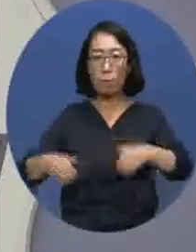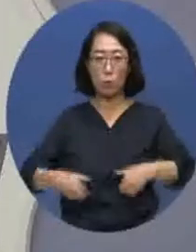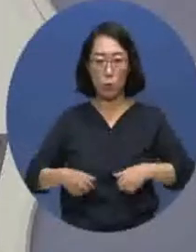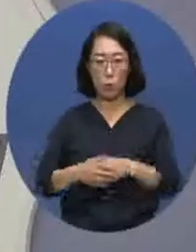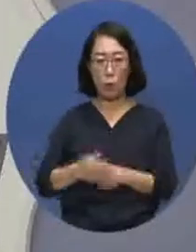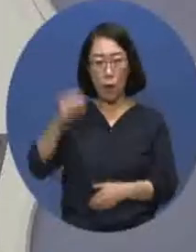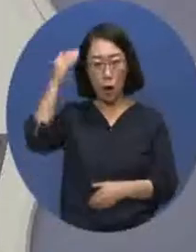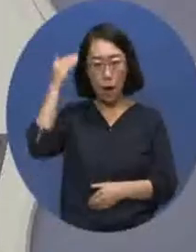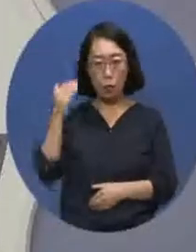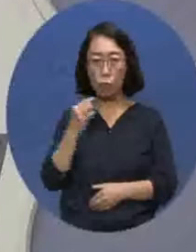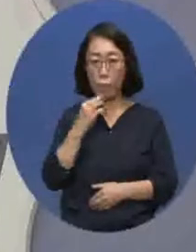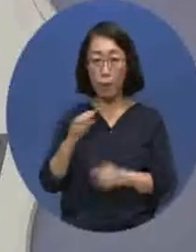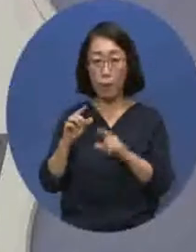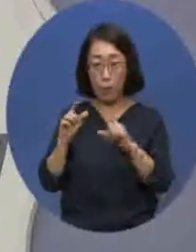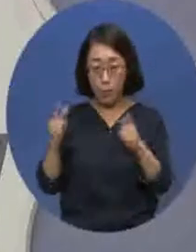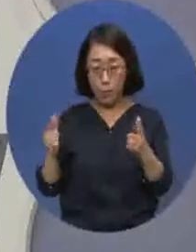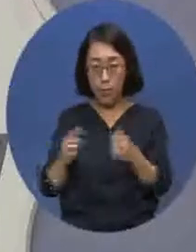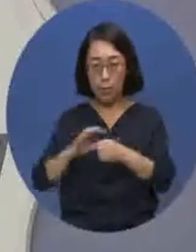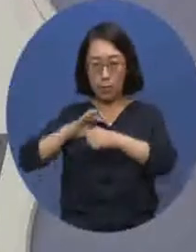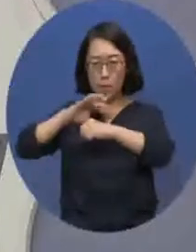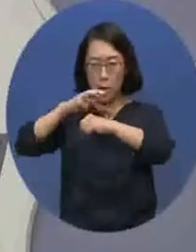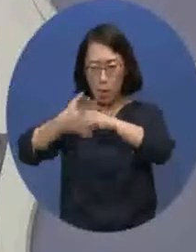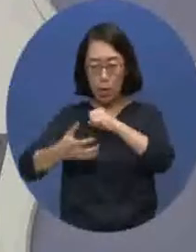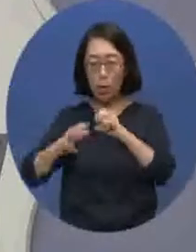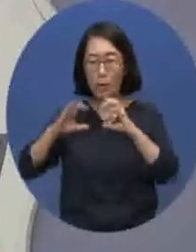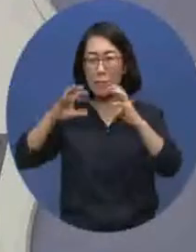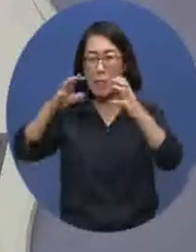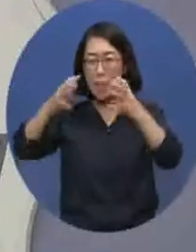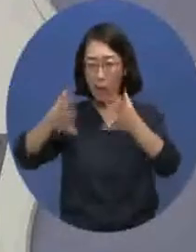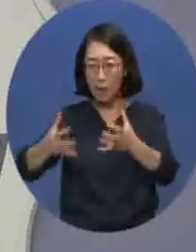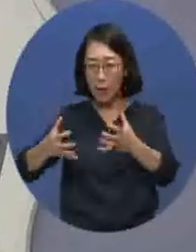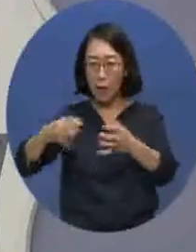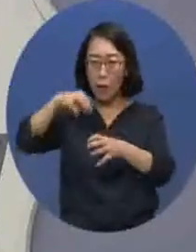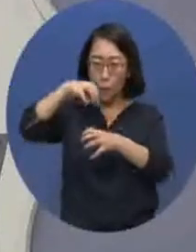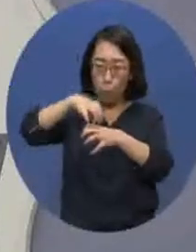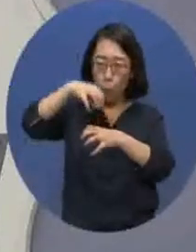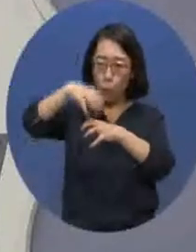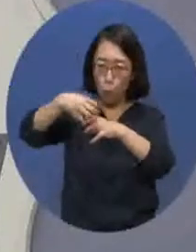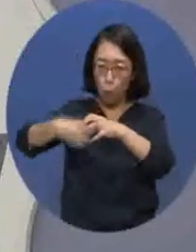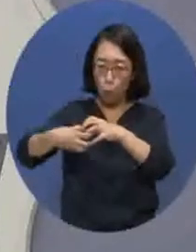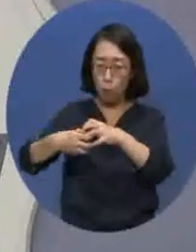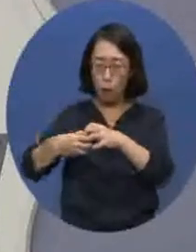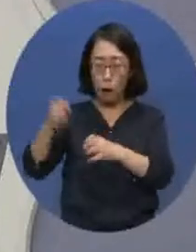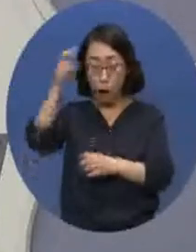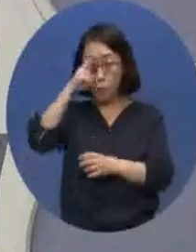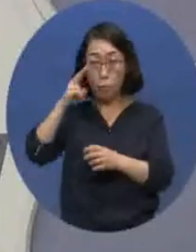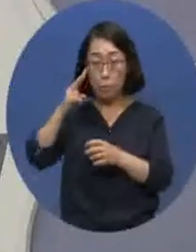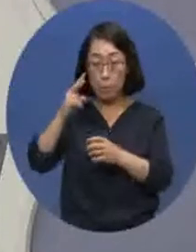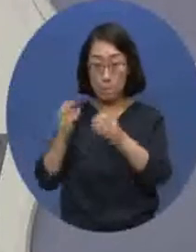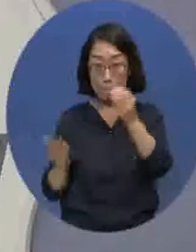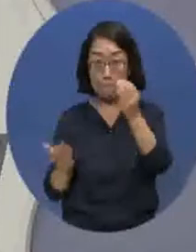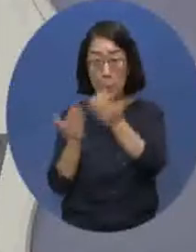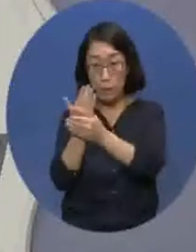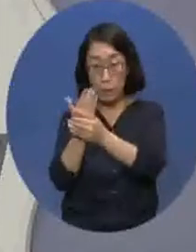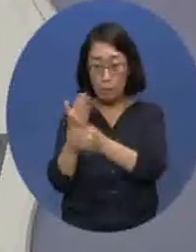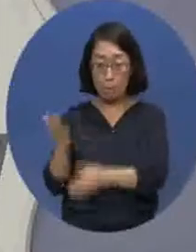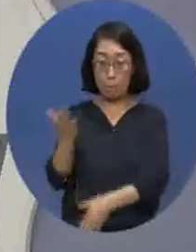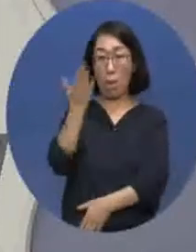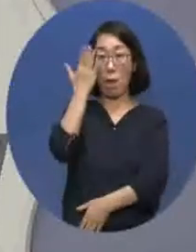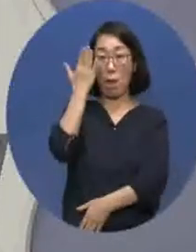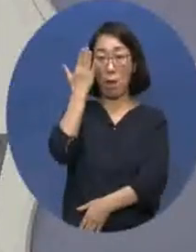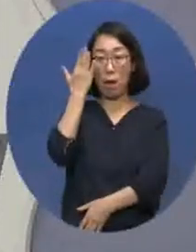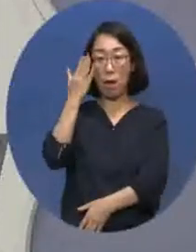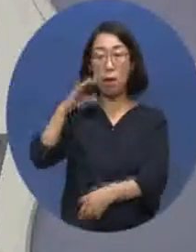만에 현상이 아니라 정말 전세계에서 준비하지 못한 상황에서 나 탁 트 리 어진